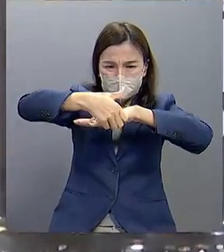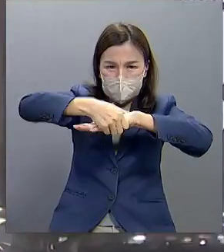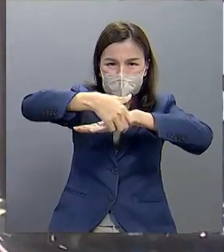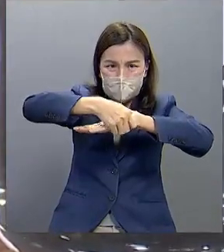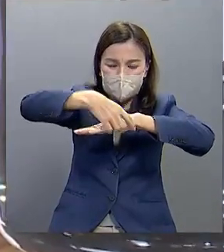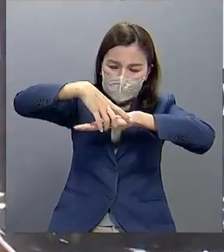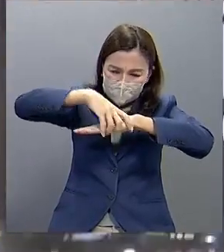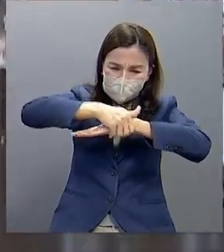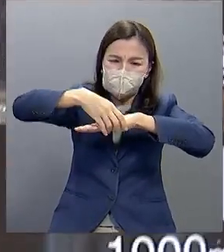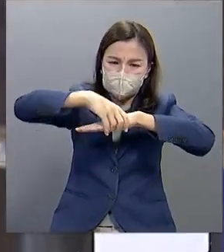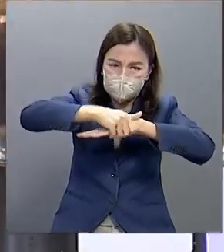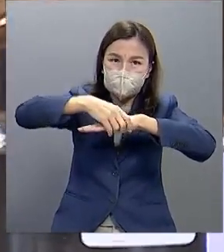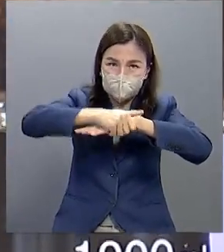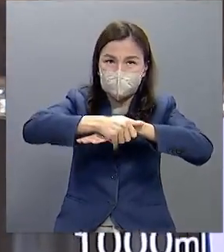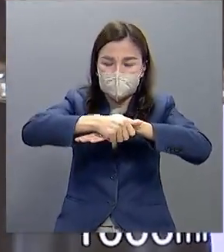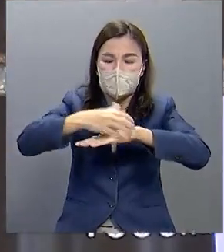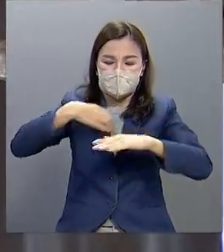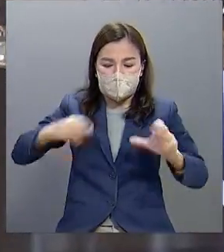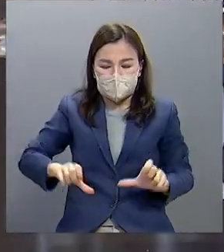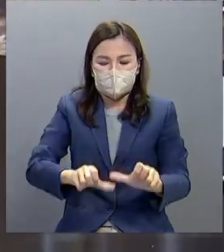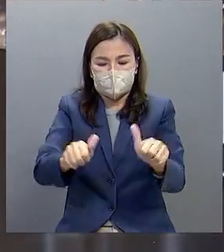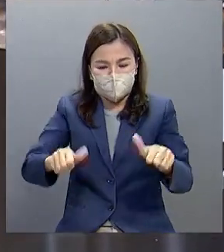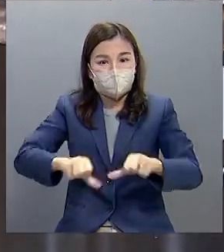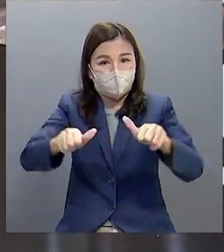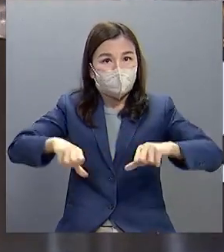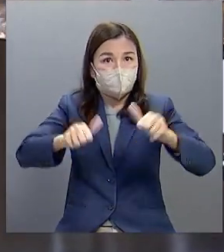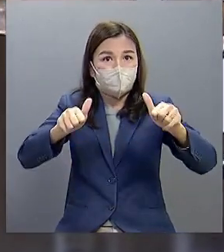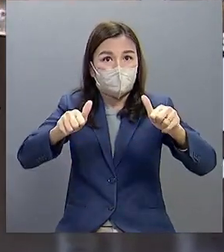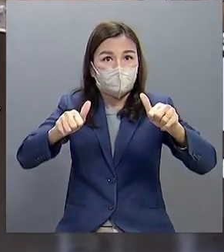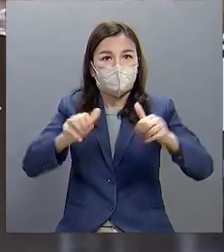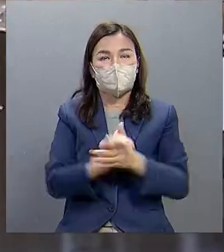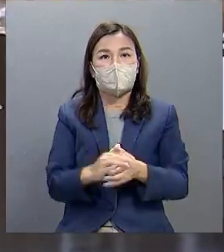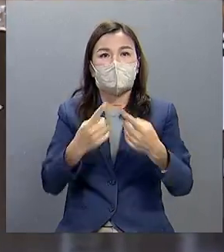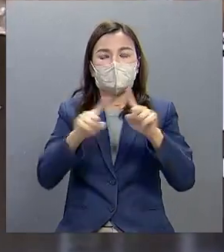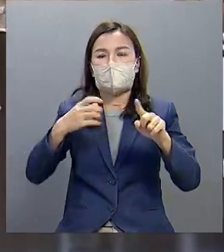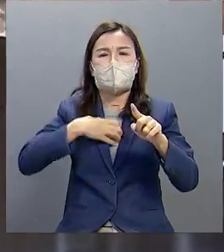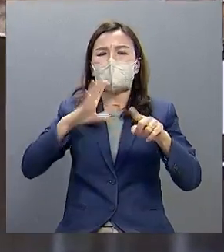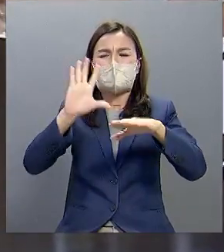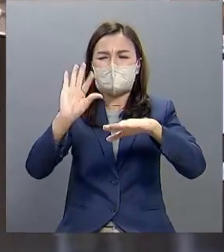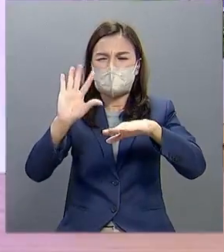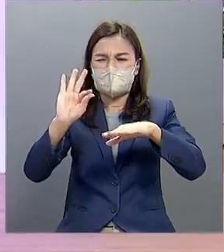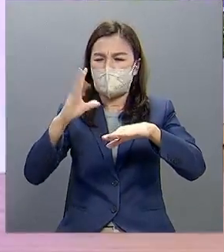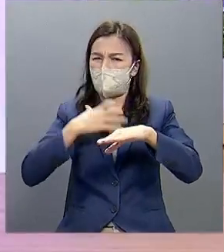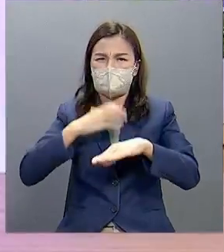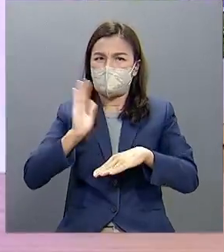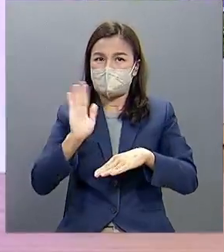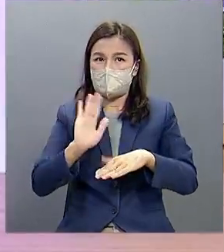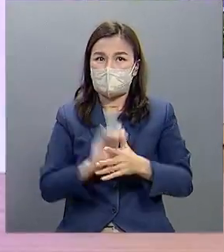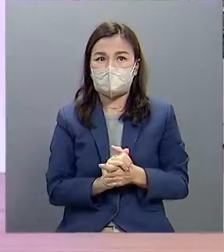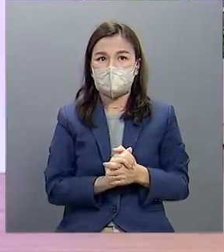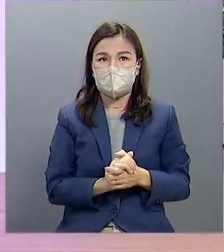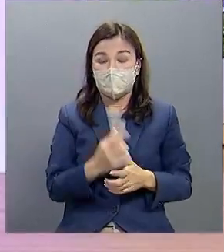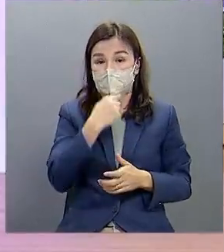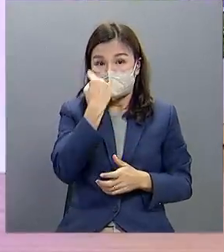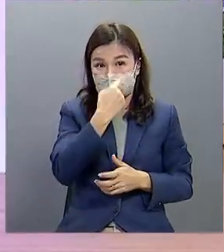ดตัวอยากมีน้ำมันทาตัวแต่ว่าไม่ได้อยากให้ทิ้งความเหนียวเหนอะหนะเอาไว้นะคะหรือเหมาะสำหรับใครที่มีส